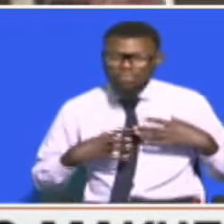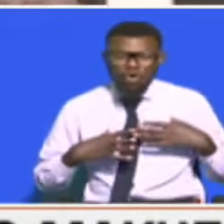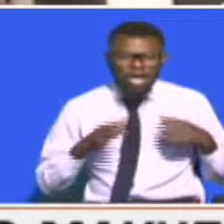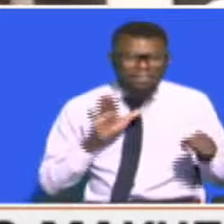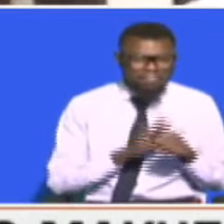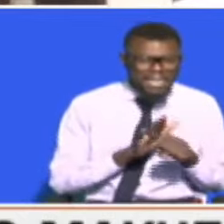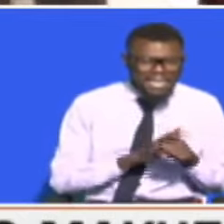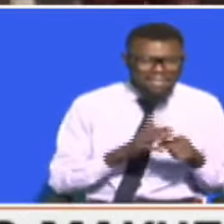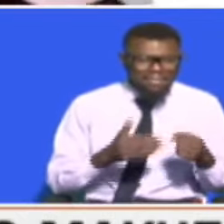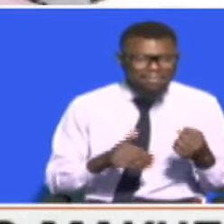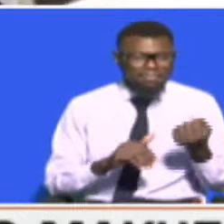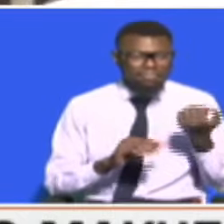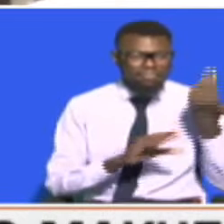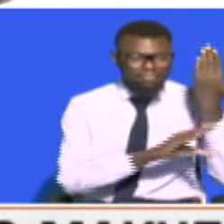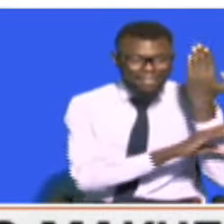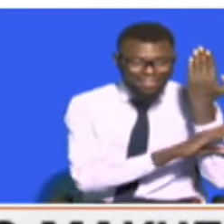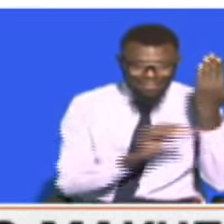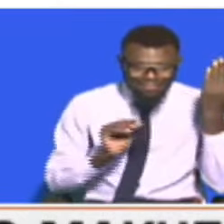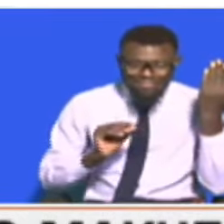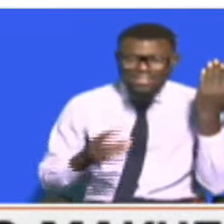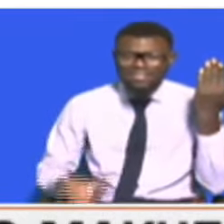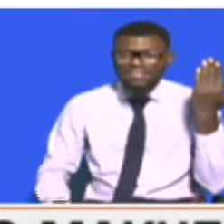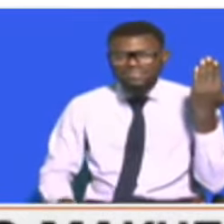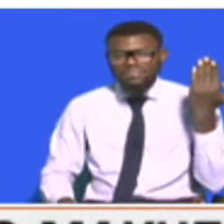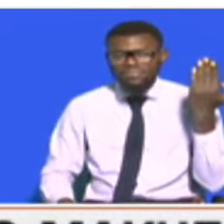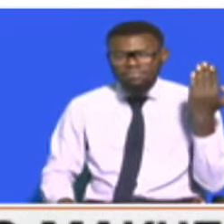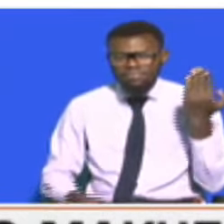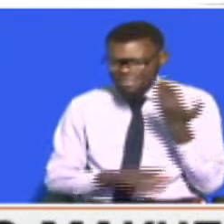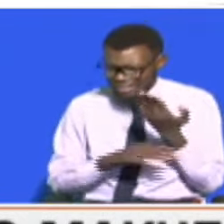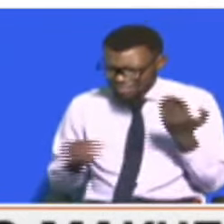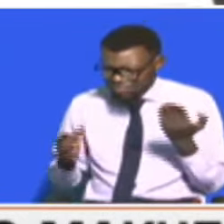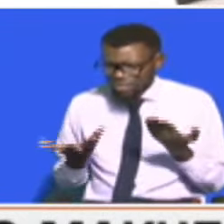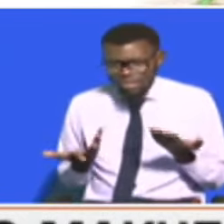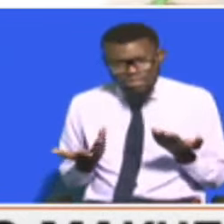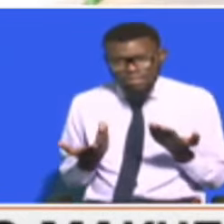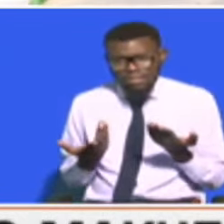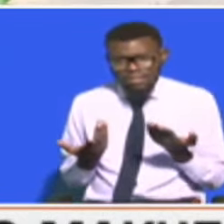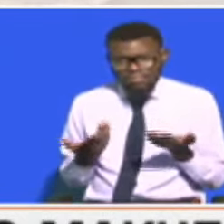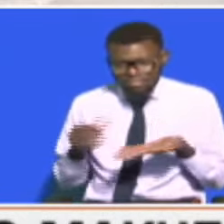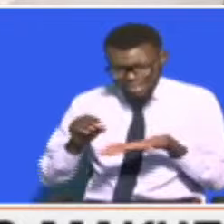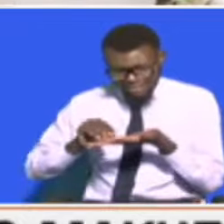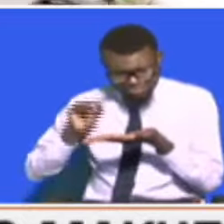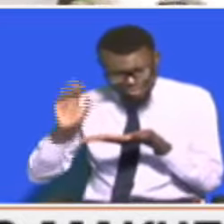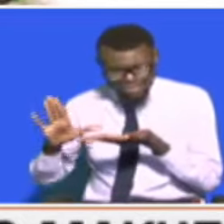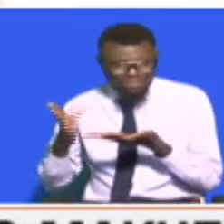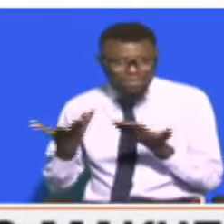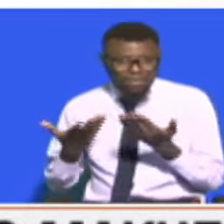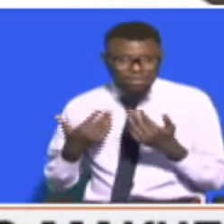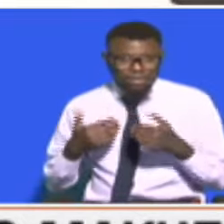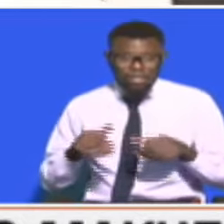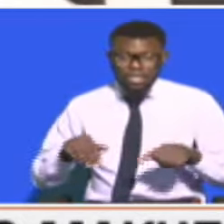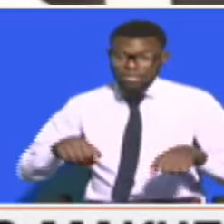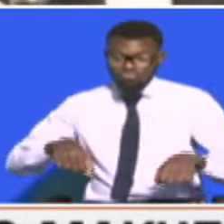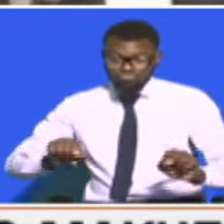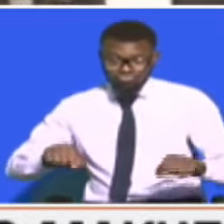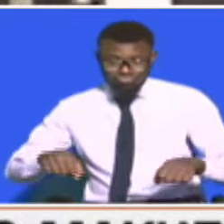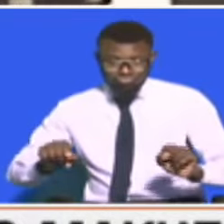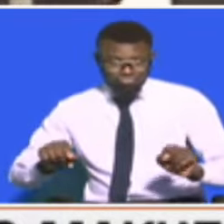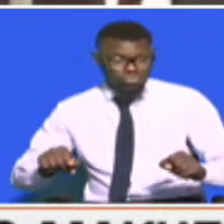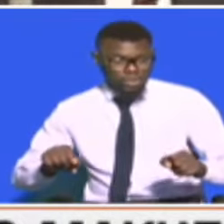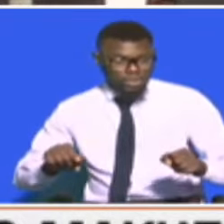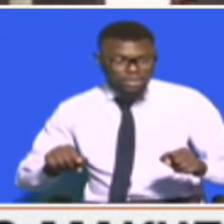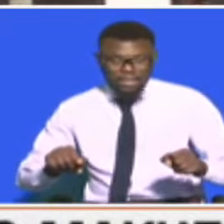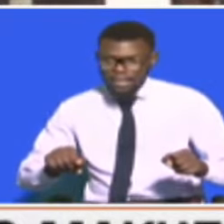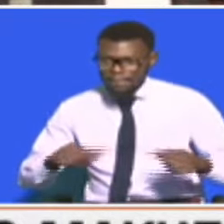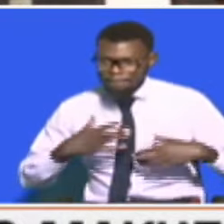watu huku yenye ni ya dhamana kubwa sana. Wewe kama boda, usikubali kubeba mtu yote